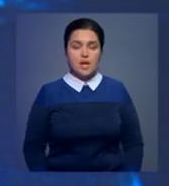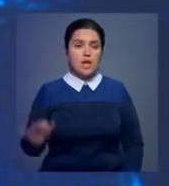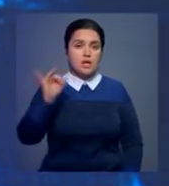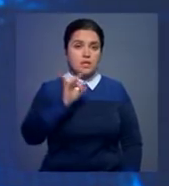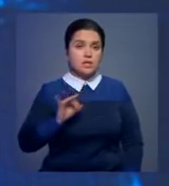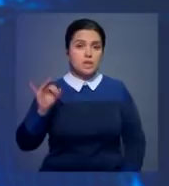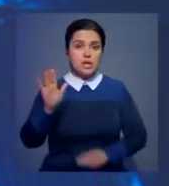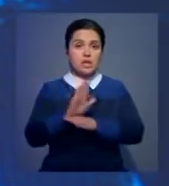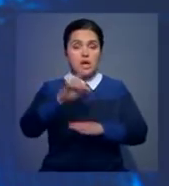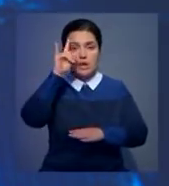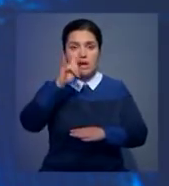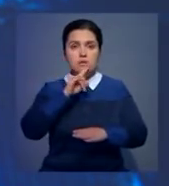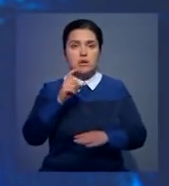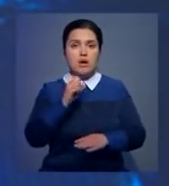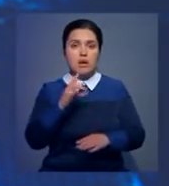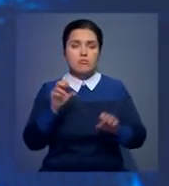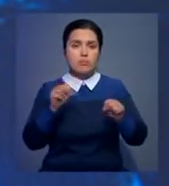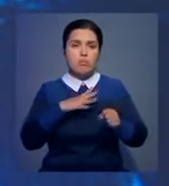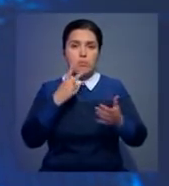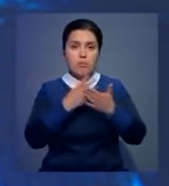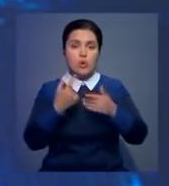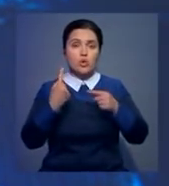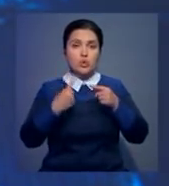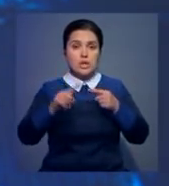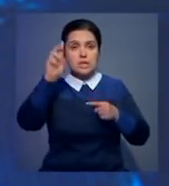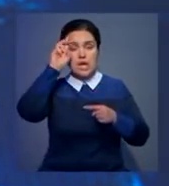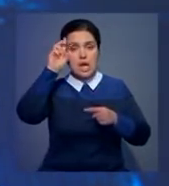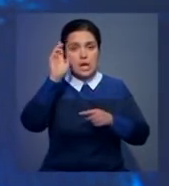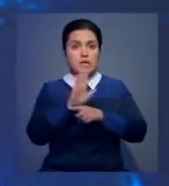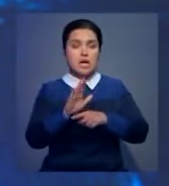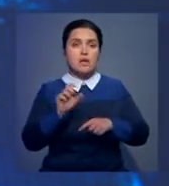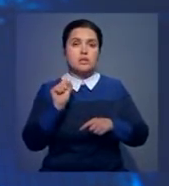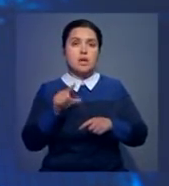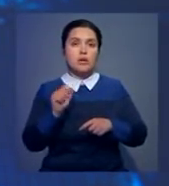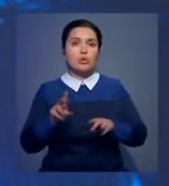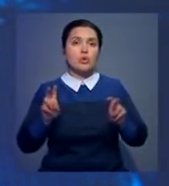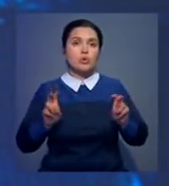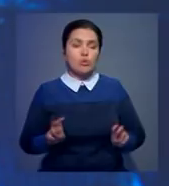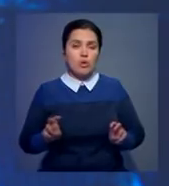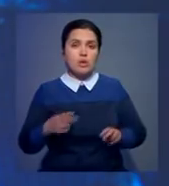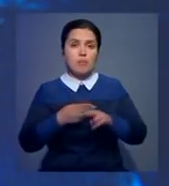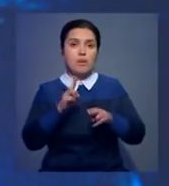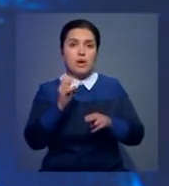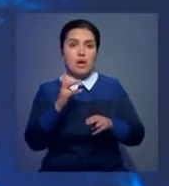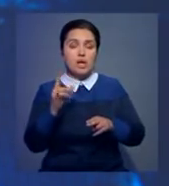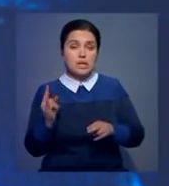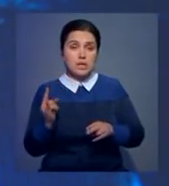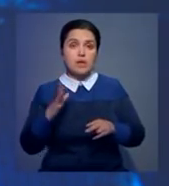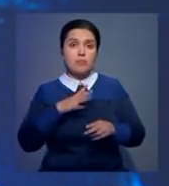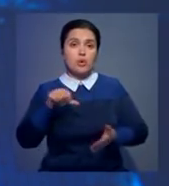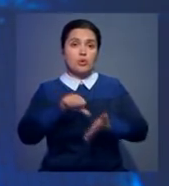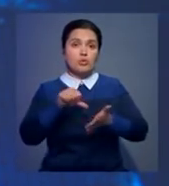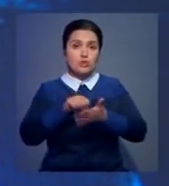Историческую киноэпопею о казахском ханстве, возможно, покажут и в других странах. Картина «Золотой трон», представленная на Каннском кинофестивале, заинтересовала